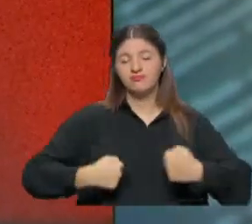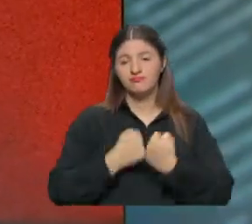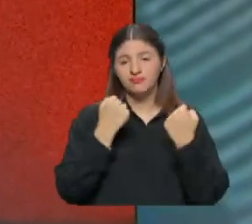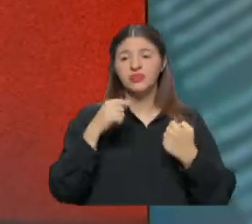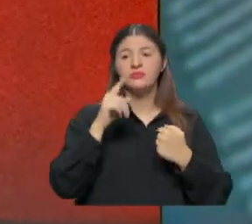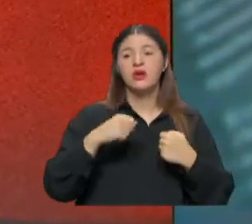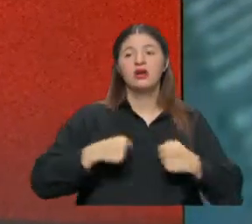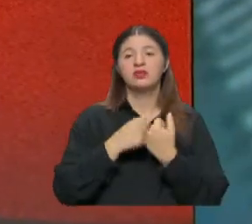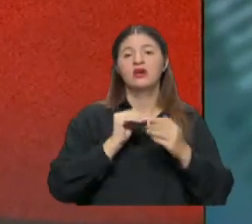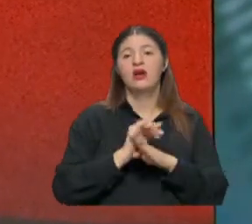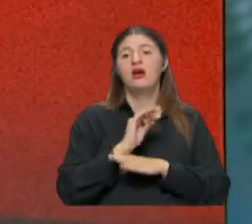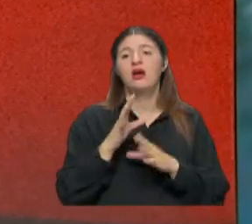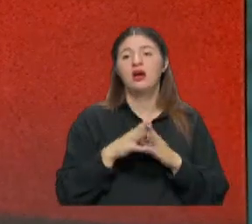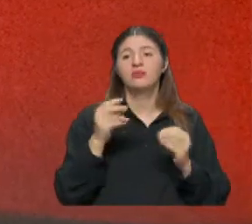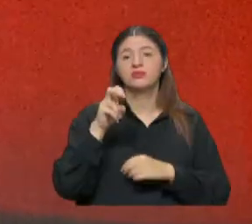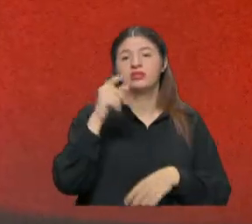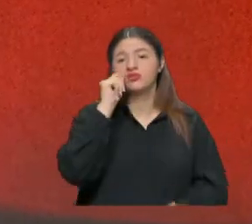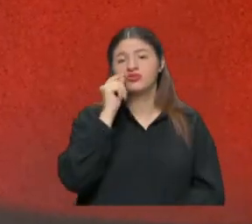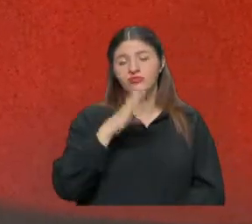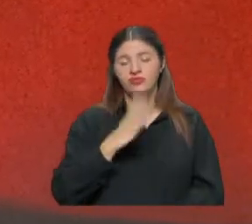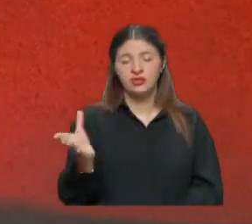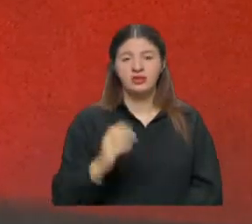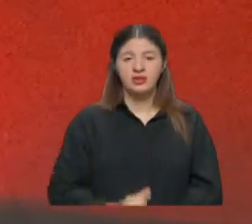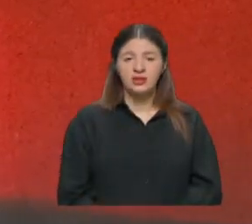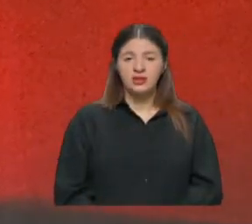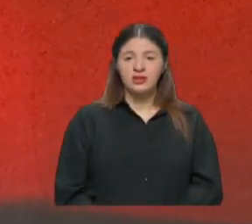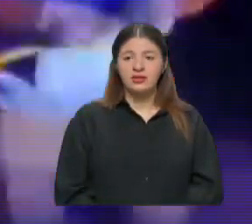trafik kazasında hayatını kaybeden 8 kişi.